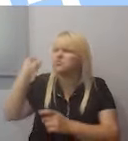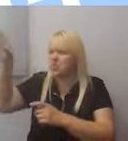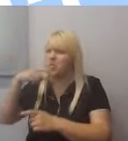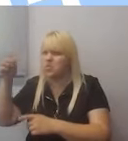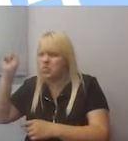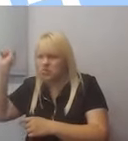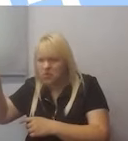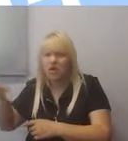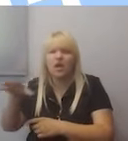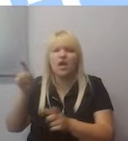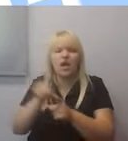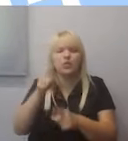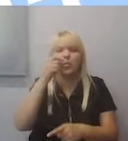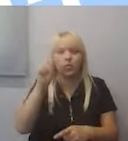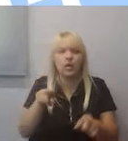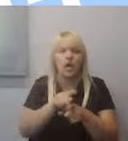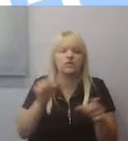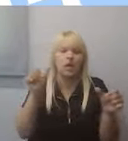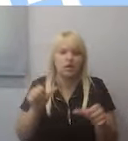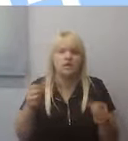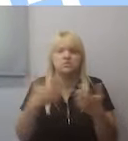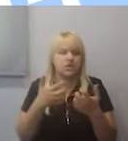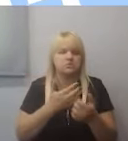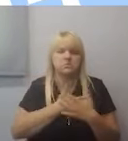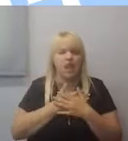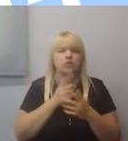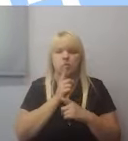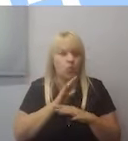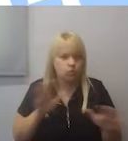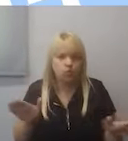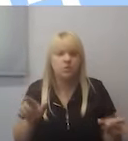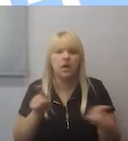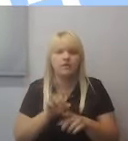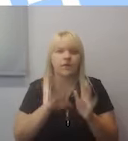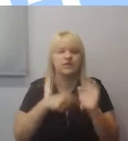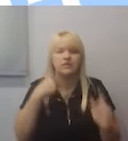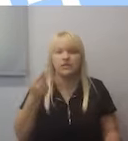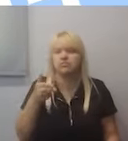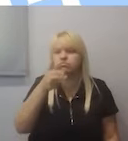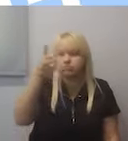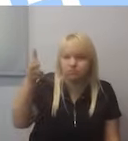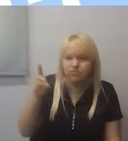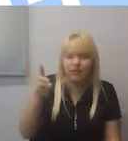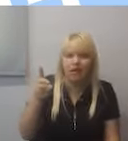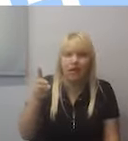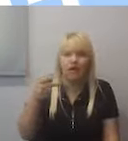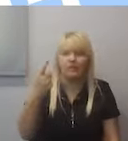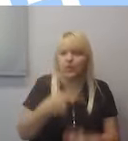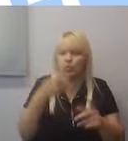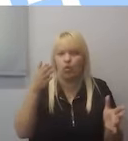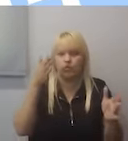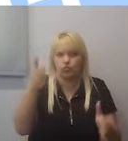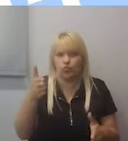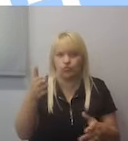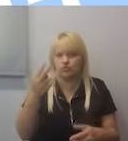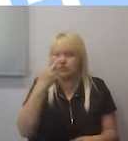mīl klusumu nu tāpēc ka tu vienkārši gribi nofilmēt tanku nu tāpēc ka tas tev pirmo reizi mūžā tu viņu redzi ja nu un ieliec